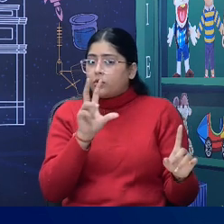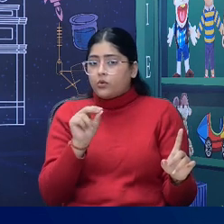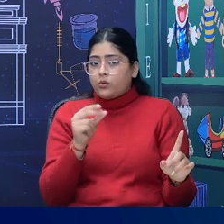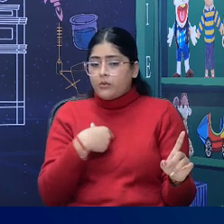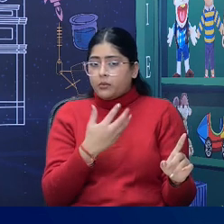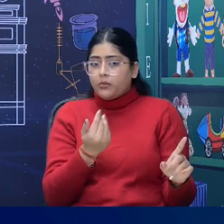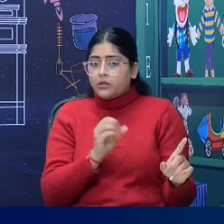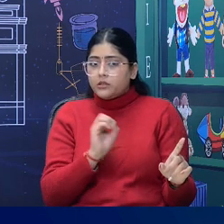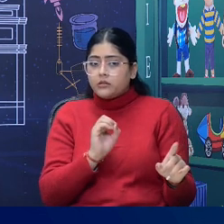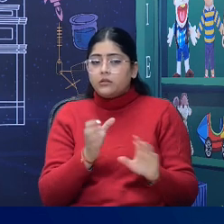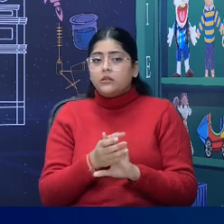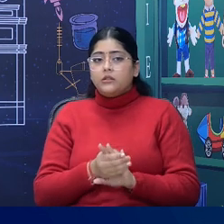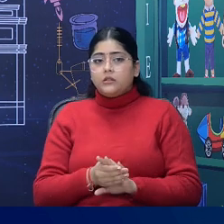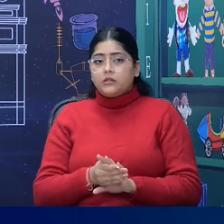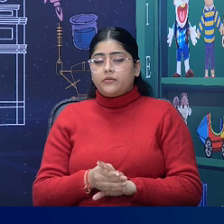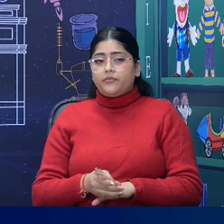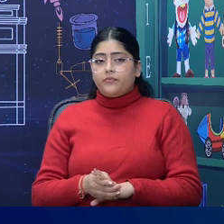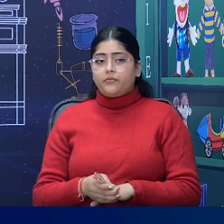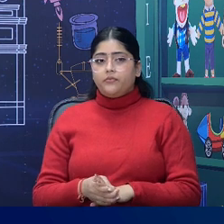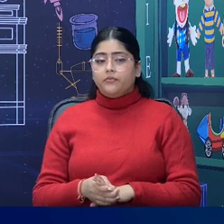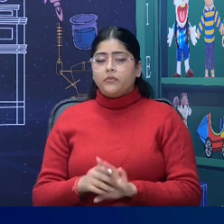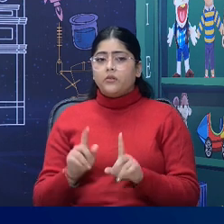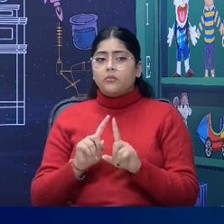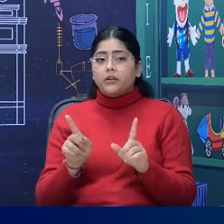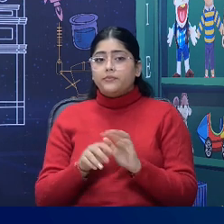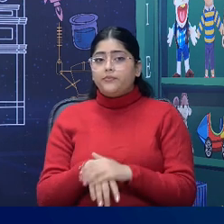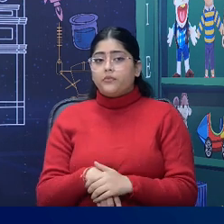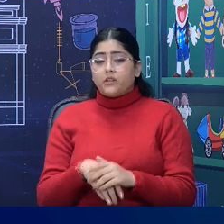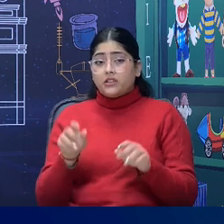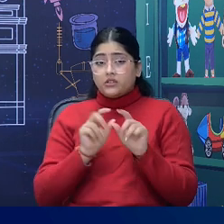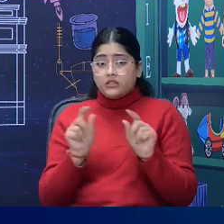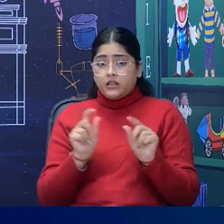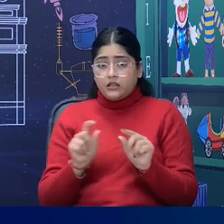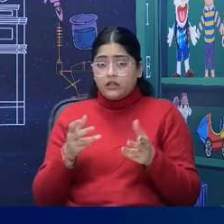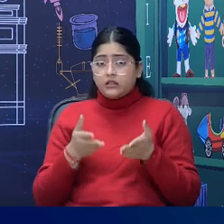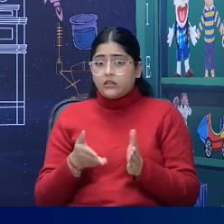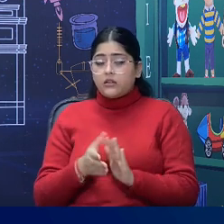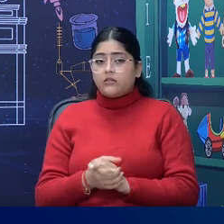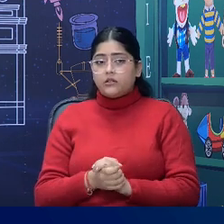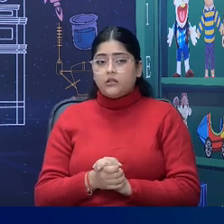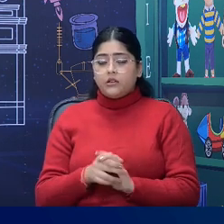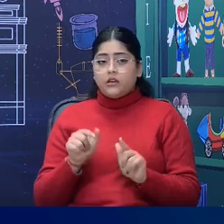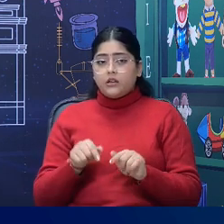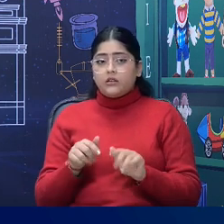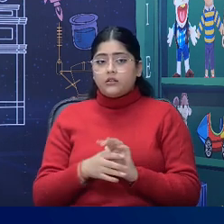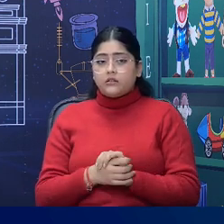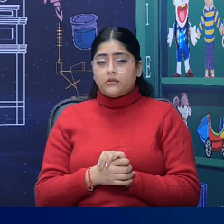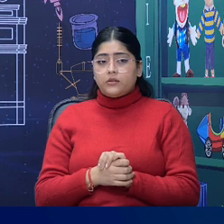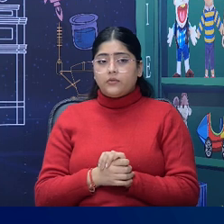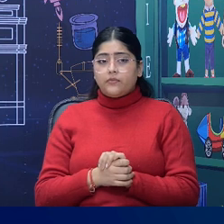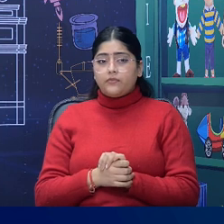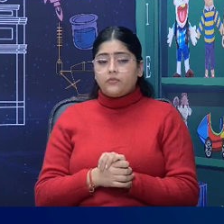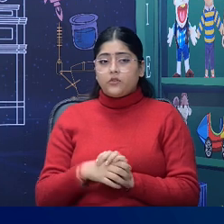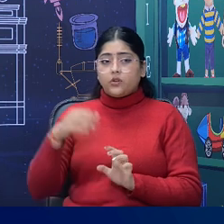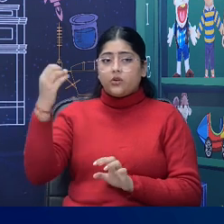लेता तो हो सकता था व भी उस कार्य में सफल हो सकता था बिलकुल लेकिन व्यंग की यही खासियत है कि व्यंग टॉर्च बेचने पर और प्रकाश पर नहीं